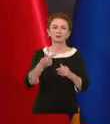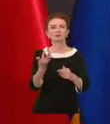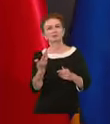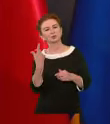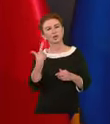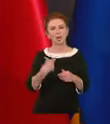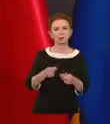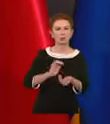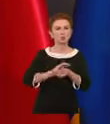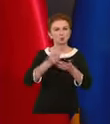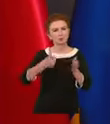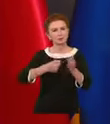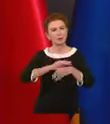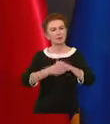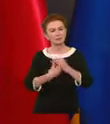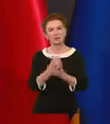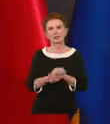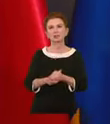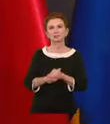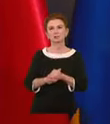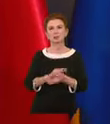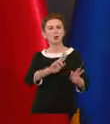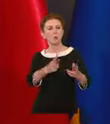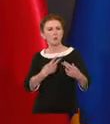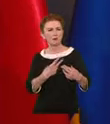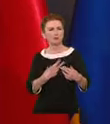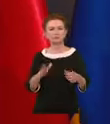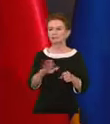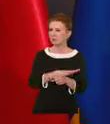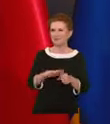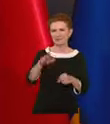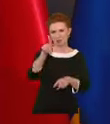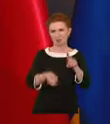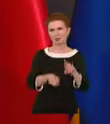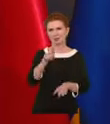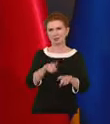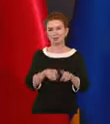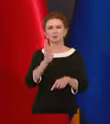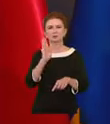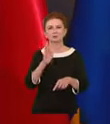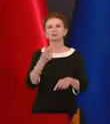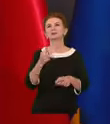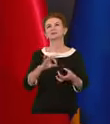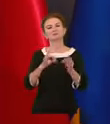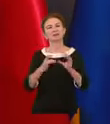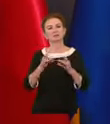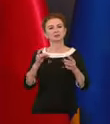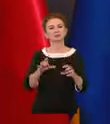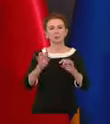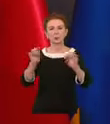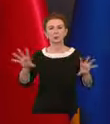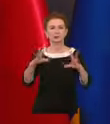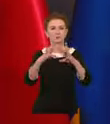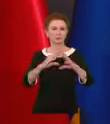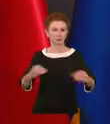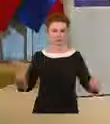dezynfekcji powierzchni. Powrót do pełnej normalności będzie wtedy, kiedy zniknie epidemia. Dziękuję. Bardzo